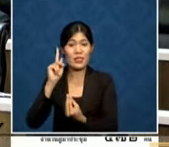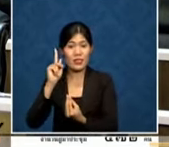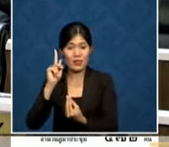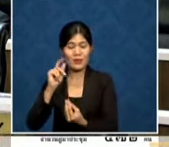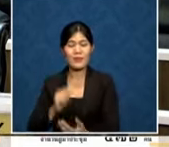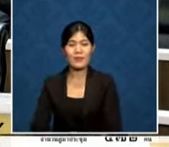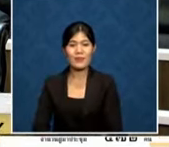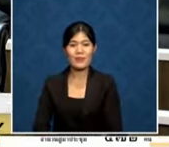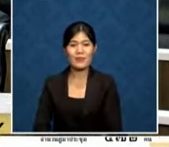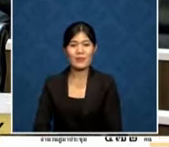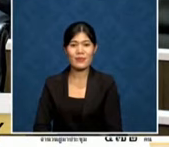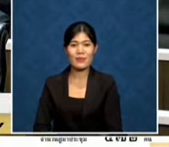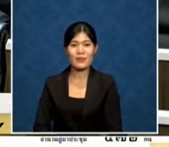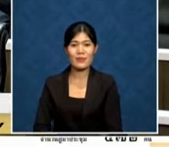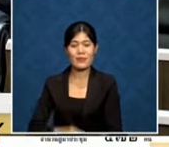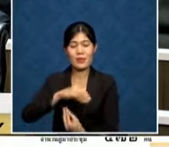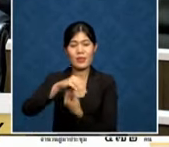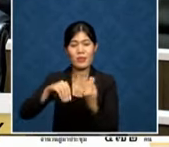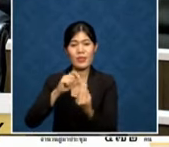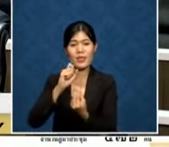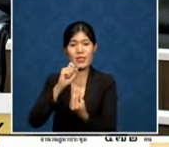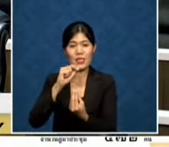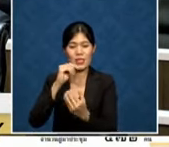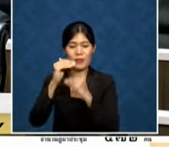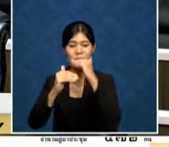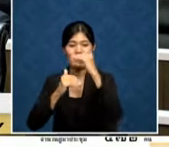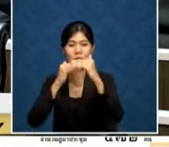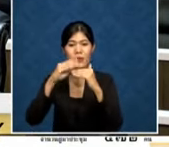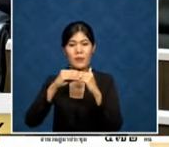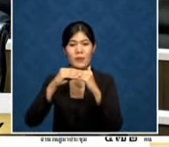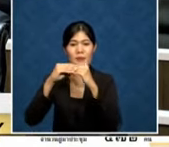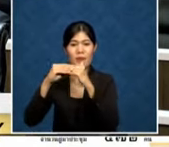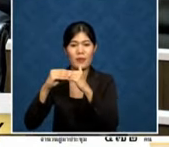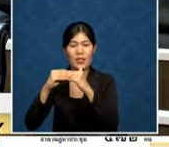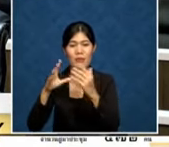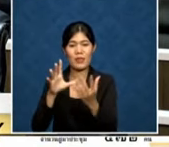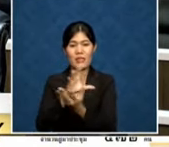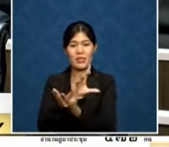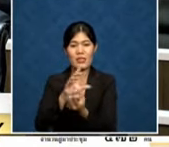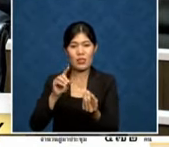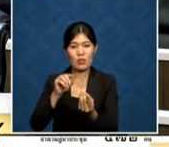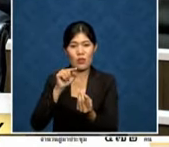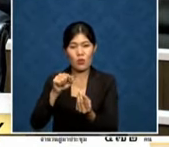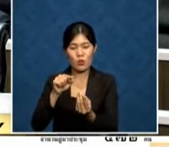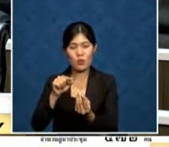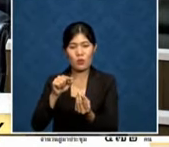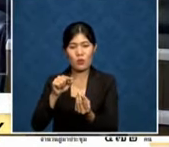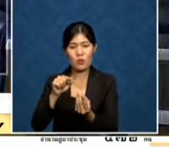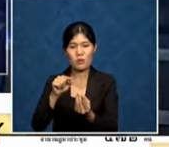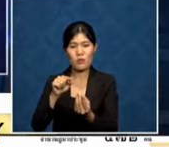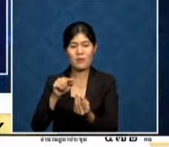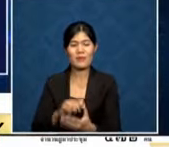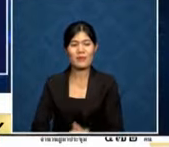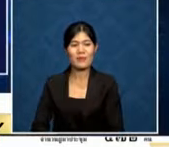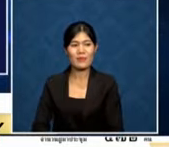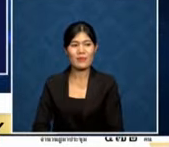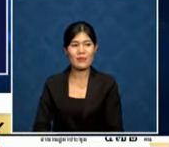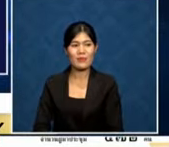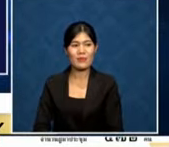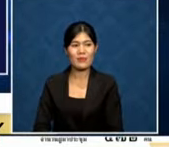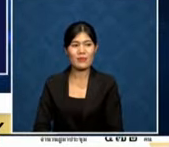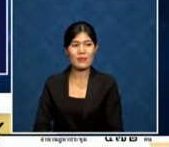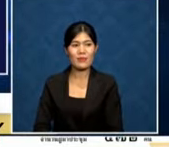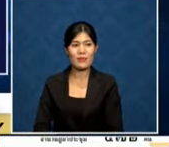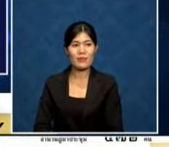OSTเศรษฐกิจที่จะทำทำให้ประเทศไทยไปสู่สังคมคาร์บอนต่ำครับแต่รัฐบาลไม่เคยเหลียวมองครับประเด็น